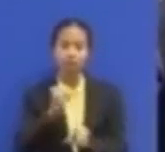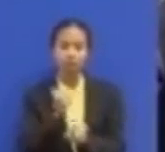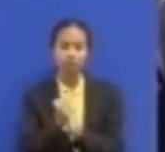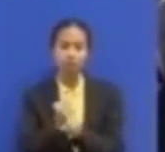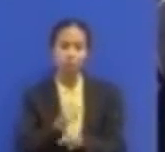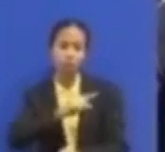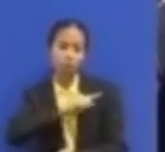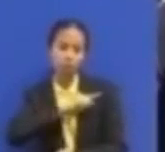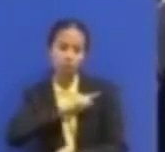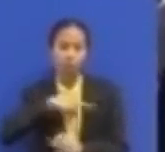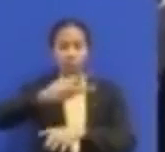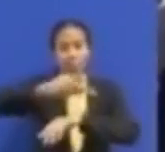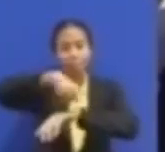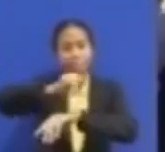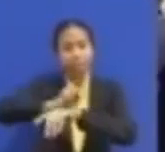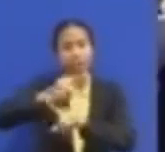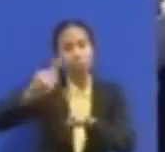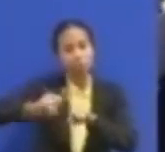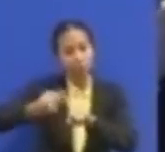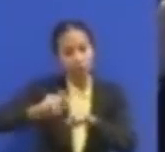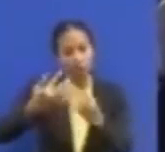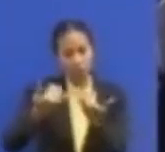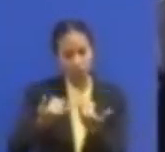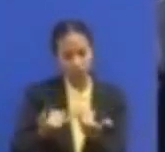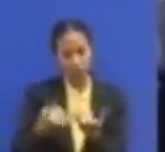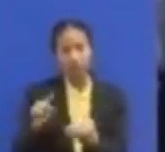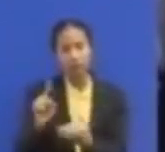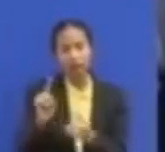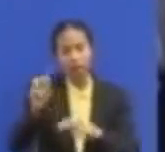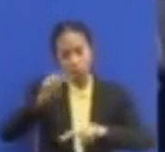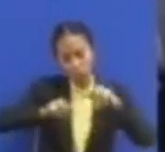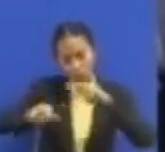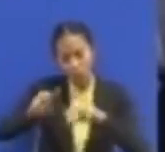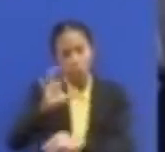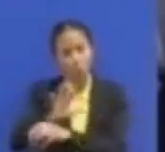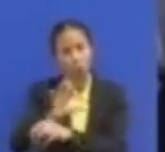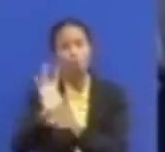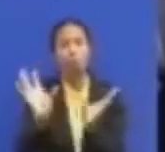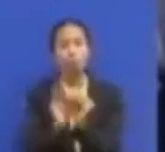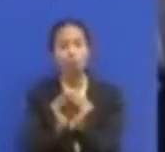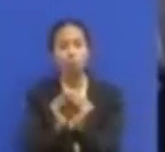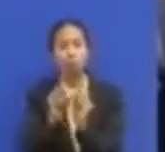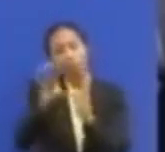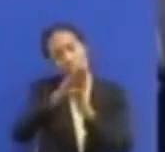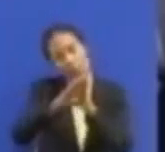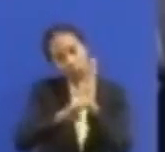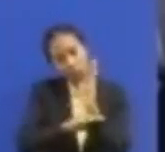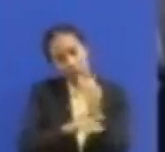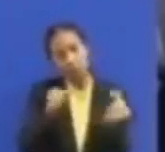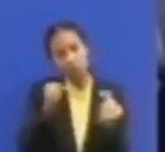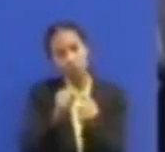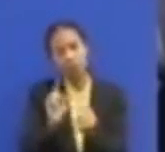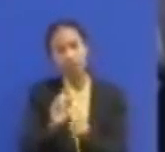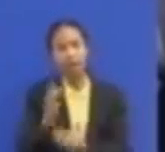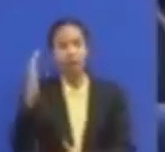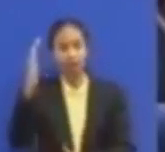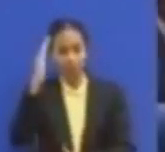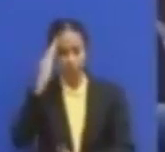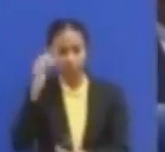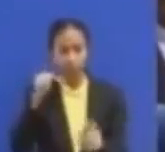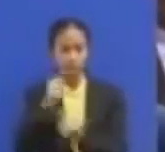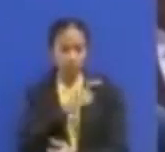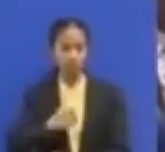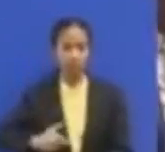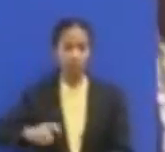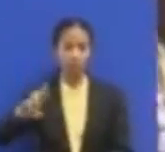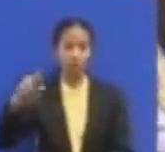านชั่วคราวในที่ประชุมนั้นก็จะทำหน้าที่ในการควบคุมการประชุมวันนี้ทั้งการรับทราบพระบรมราชโองการประกาศแต่งตั้งสมาชิกวุฒิ